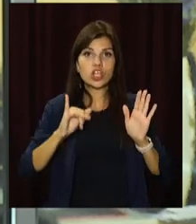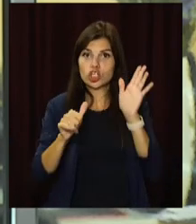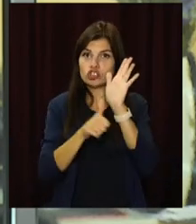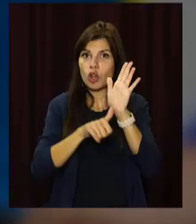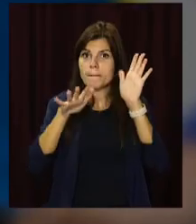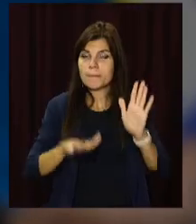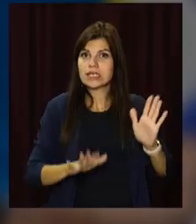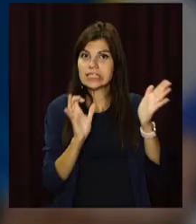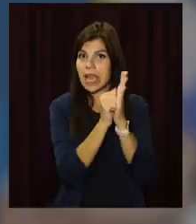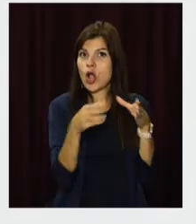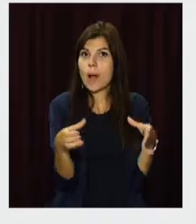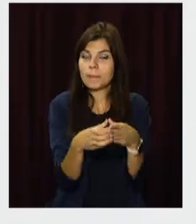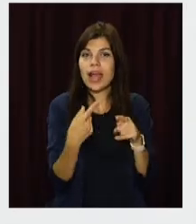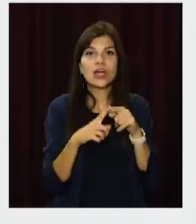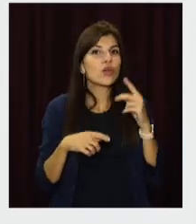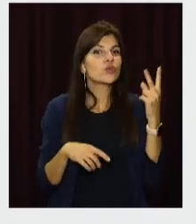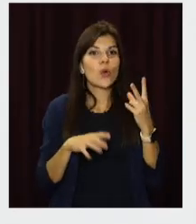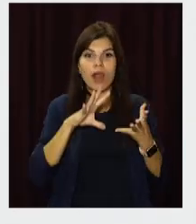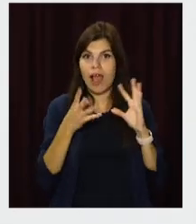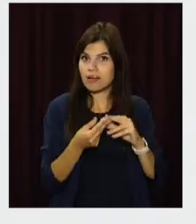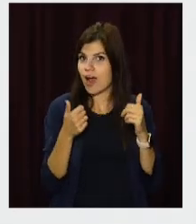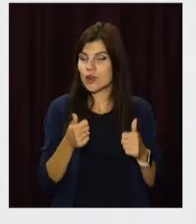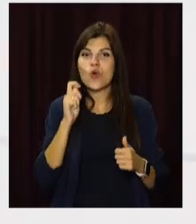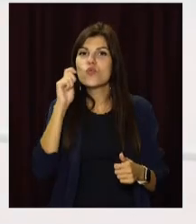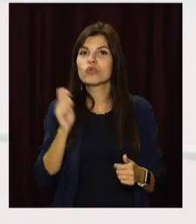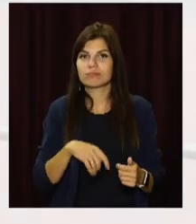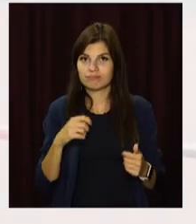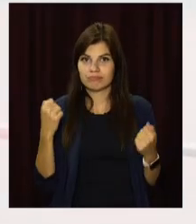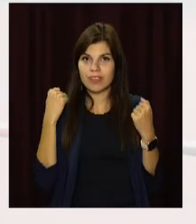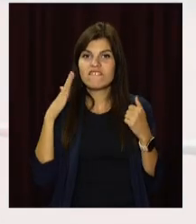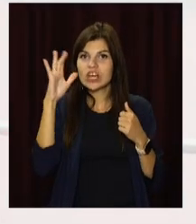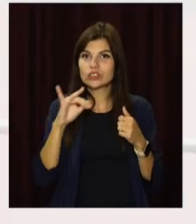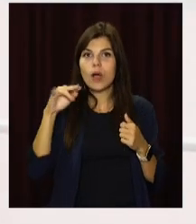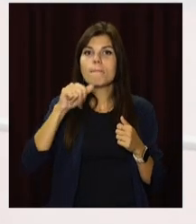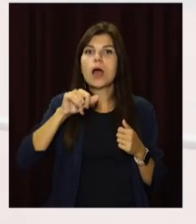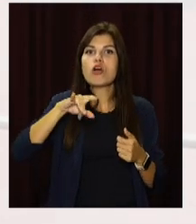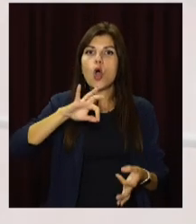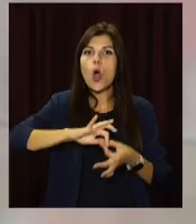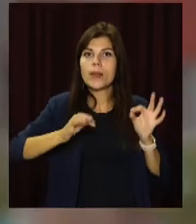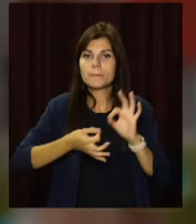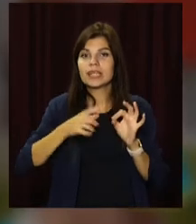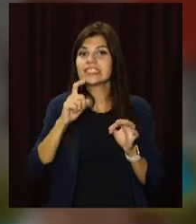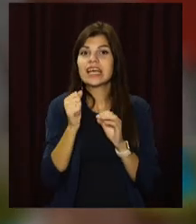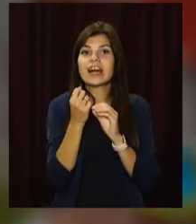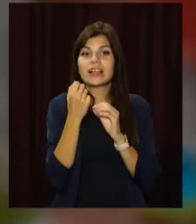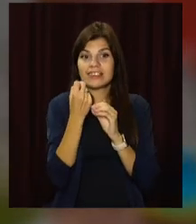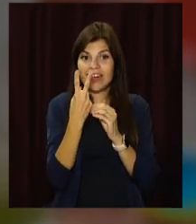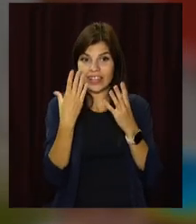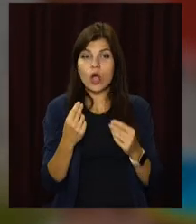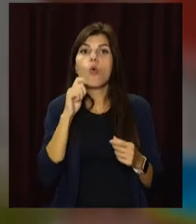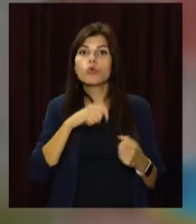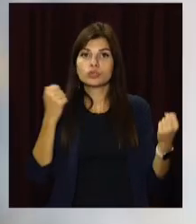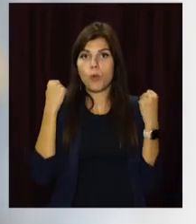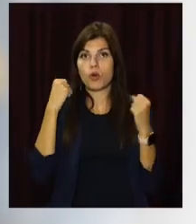6-те командне місце. Це другий кращий результат українських спортсменів в історії паралімпіад. За 12 днів українські